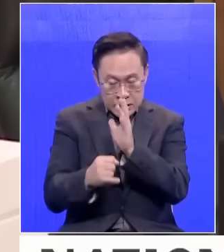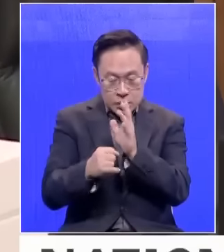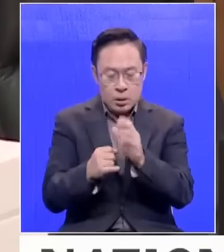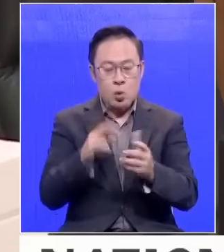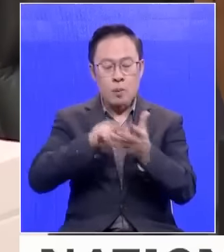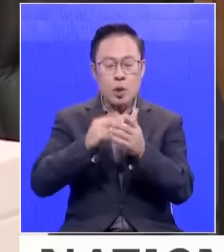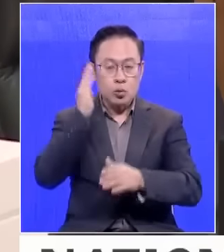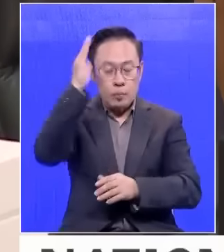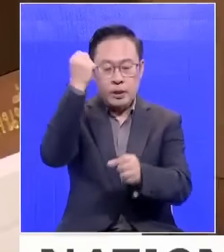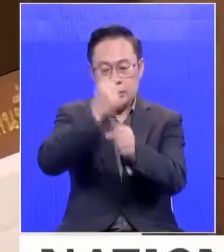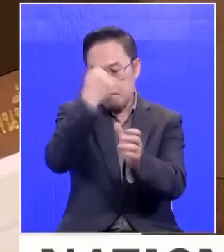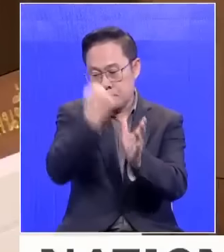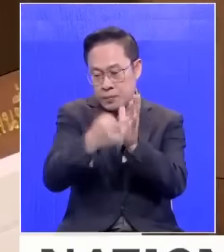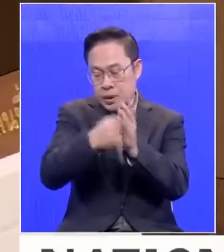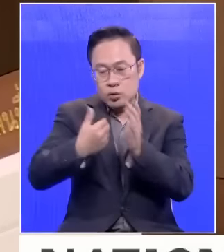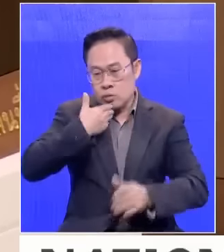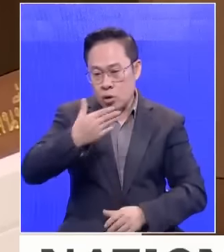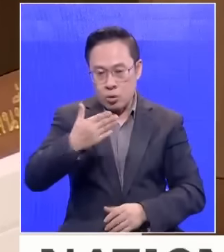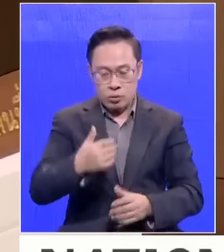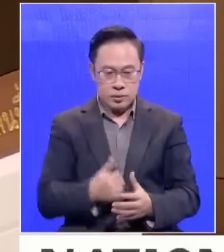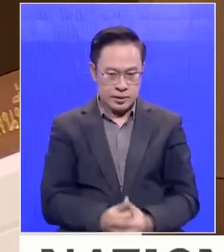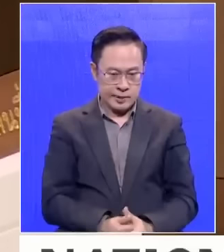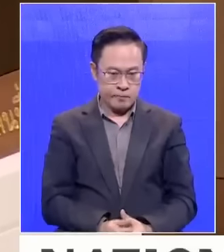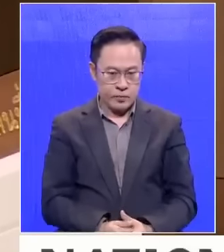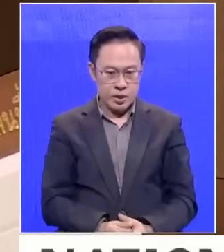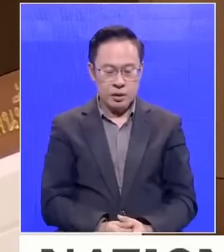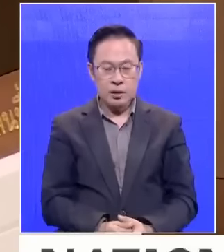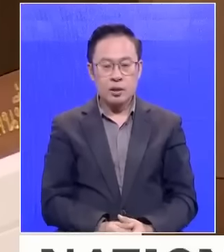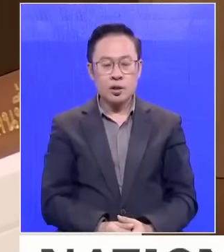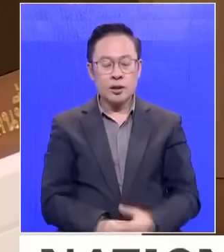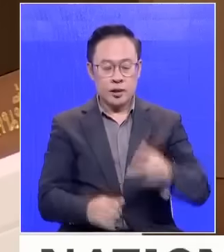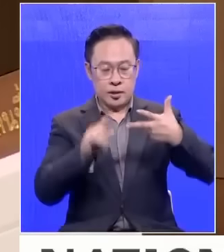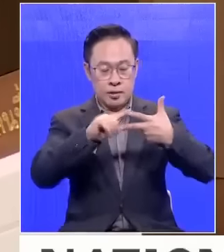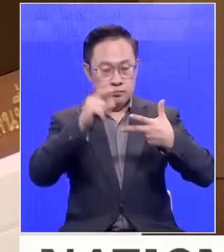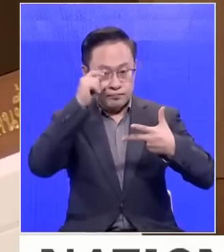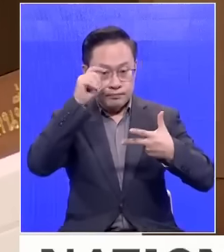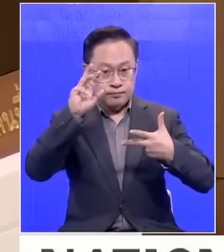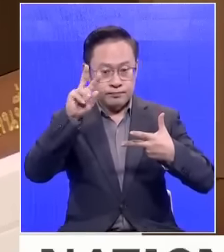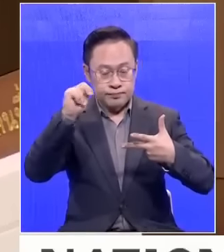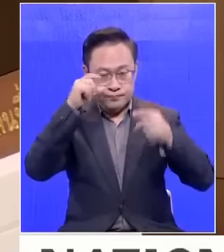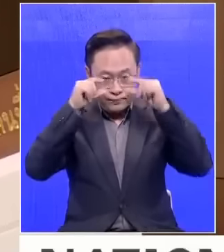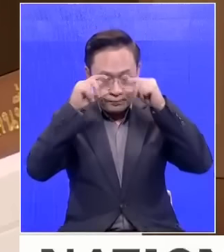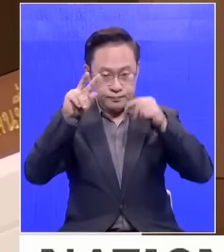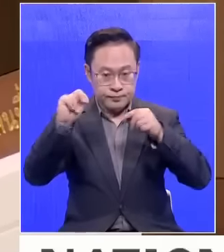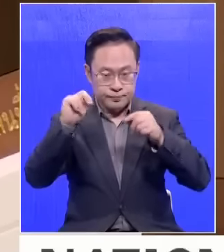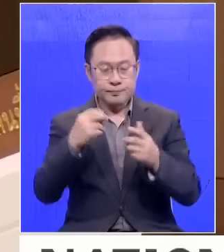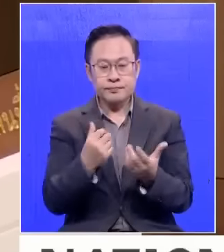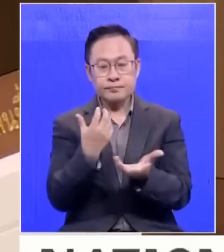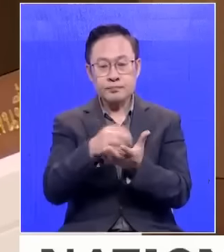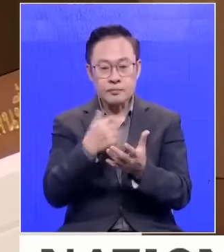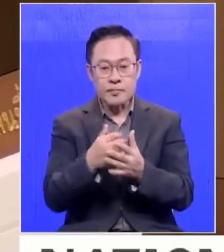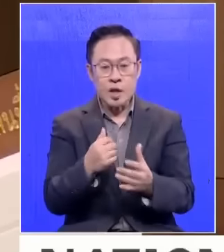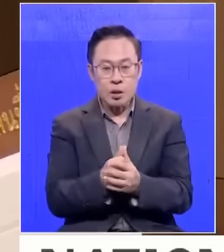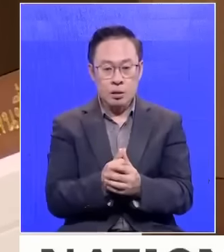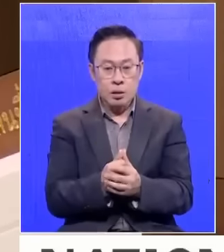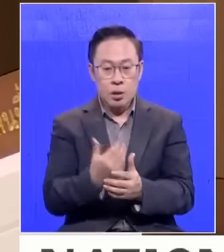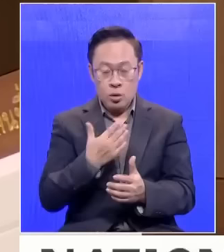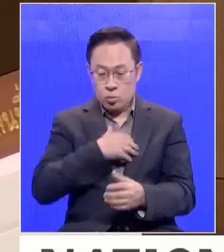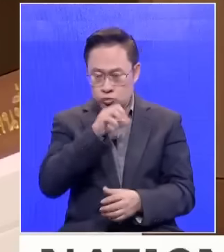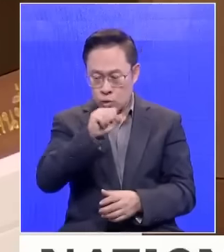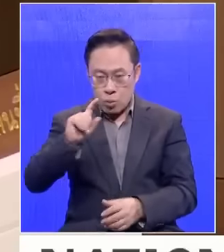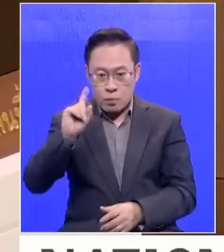ราก็จะถูกตาหน้า เราจะฟื้นฟูภาพลักษณ์ของสวยุคใหม่อย่างไรประชาชนทั้งประเทศจะรู้สึ